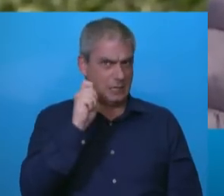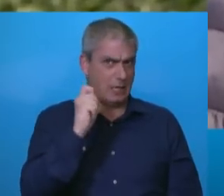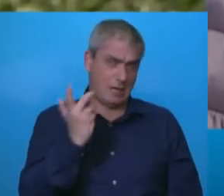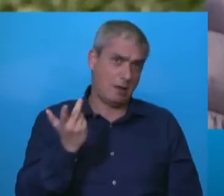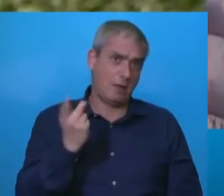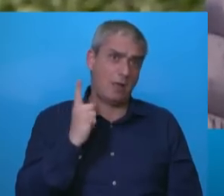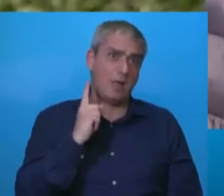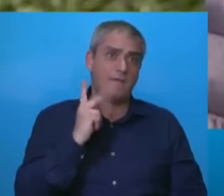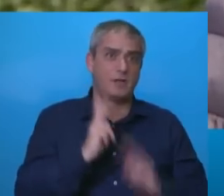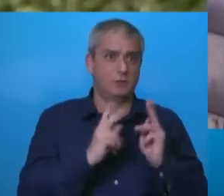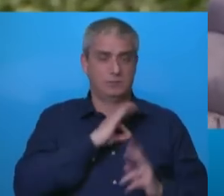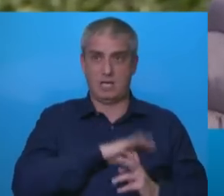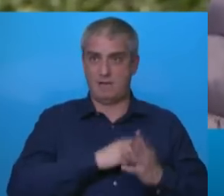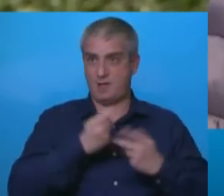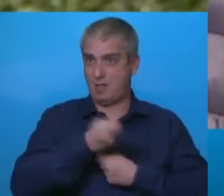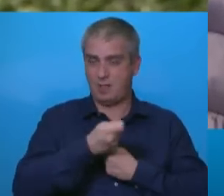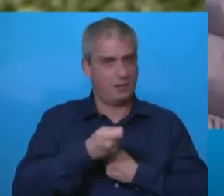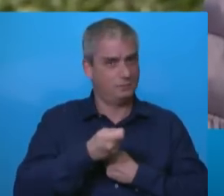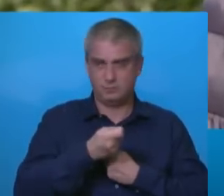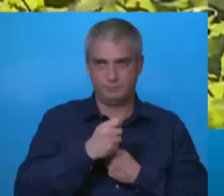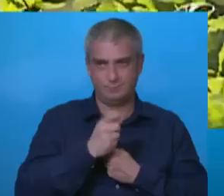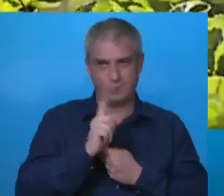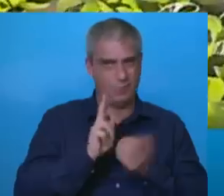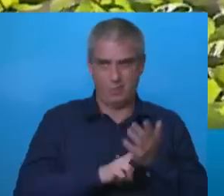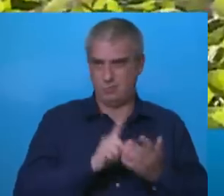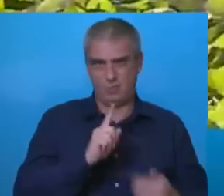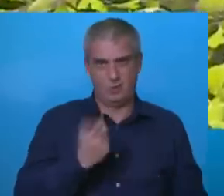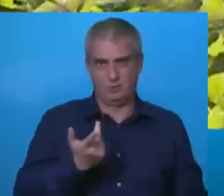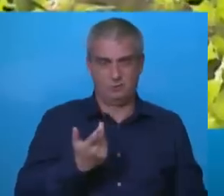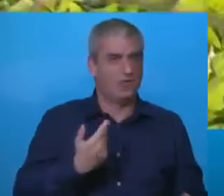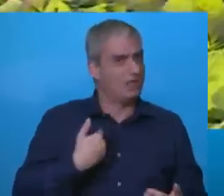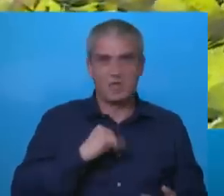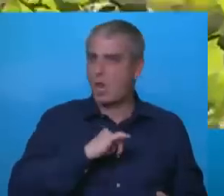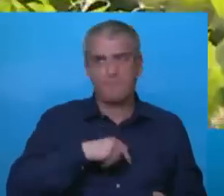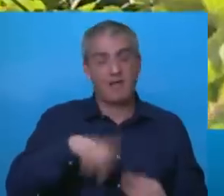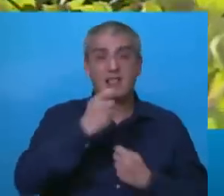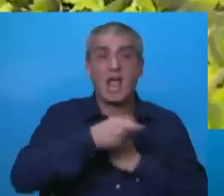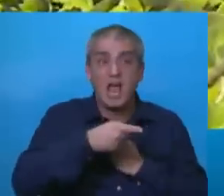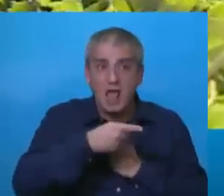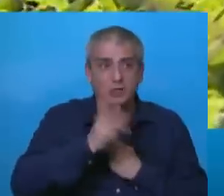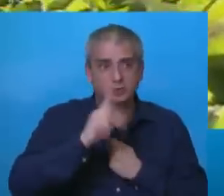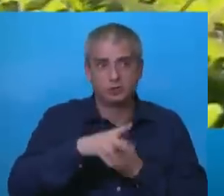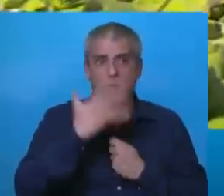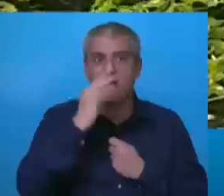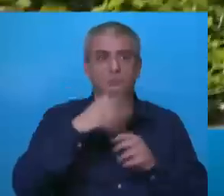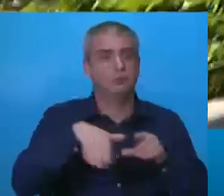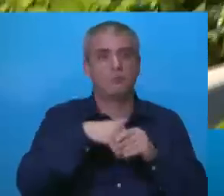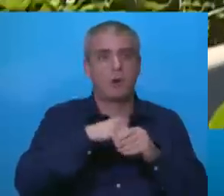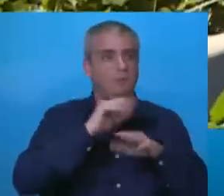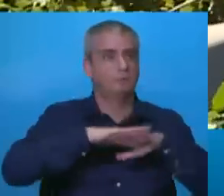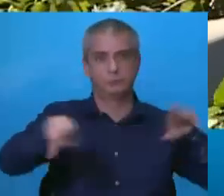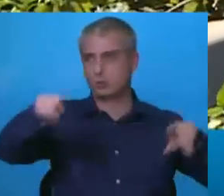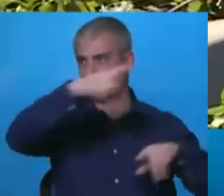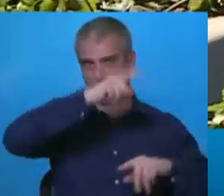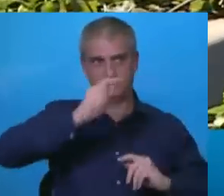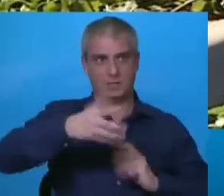גבוה מייצר רווח גדול לחקלאי, אבל זה לא, בכלל לא כך. אני לא מקנה בחקלאי שיש לו 50 פועל בשטח שאמורים